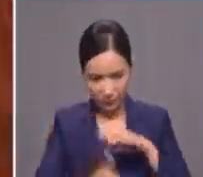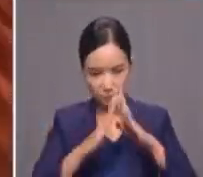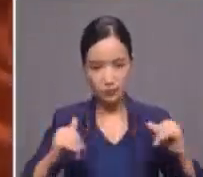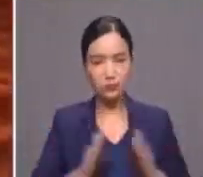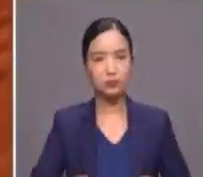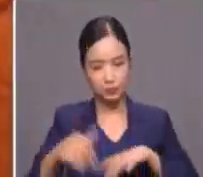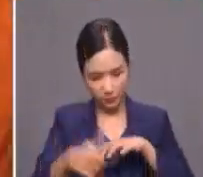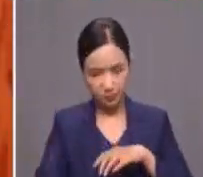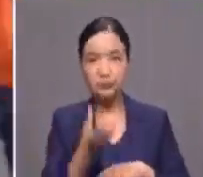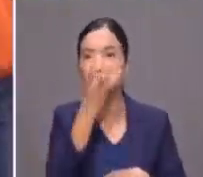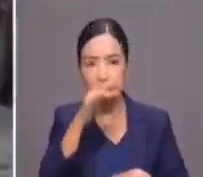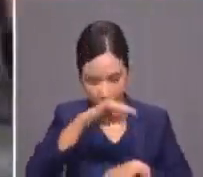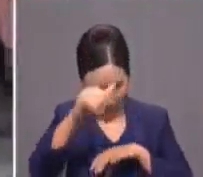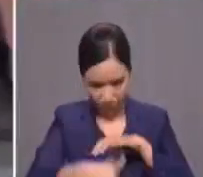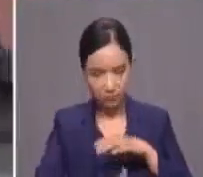ไม่ต้องรอรอบแจกนะคะค่ะนี่ฮะเราก็ปกติเราเห็นญาติโยมตักบาตรพระวันนี้พระตักบาตรญาติโยมนะครับ